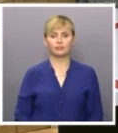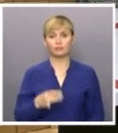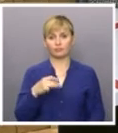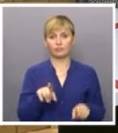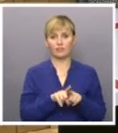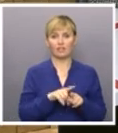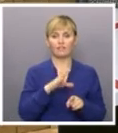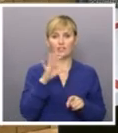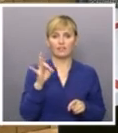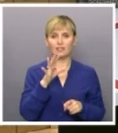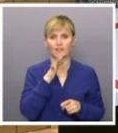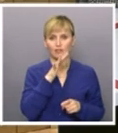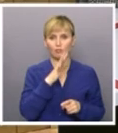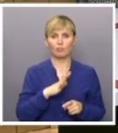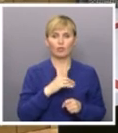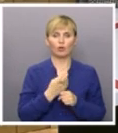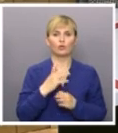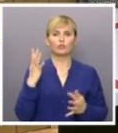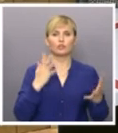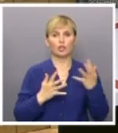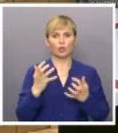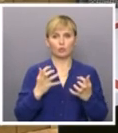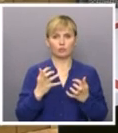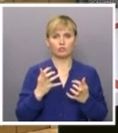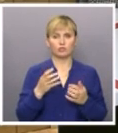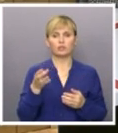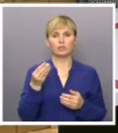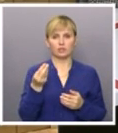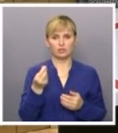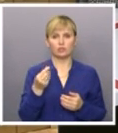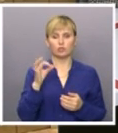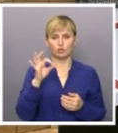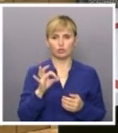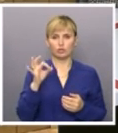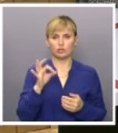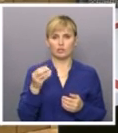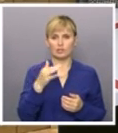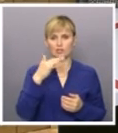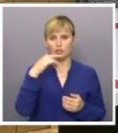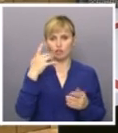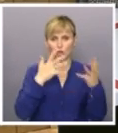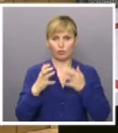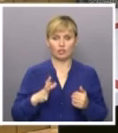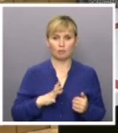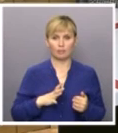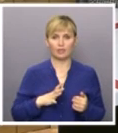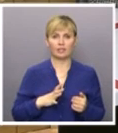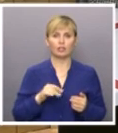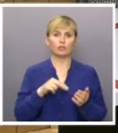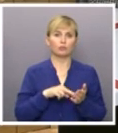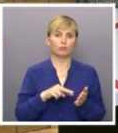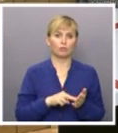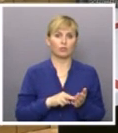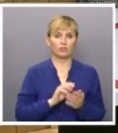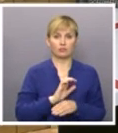в советское время, были очень серьезные дотации, вернее, очень серьезные субсидии. К примеру, там, стоимость